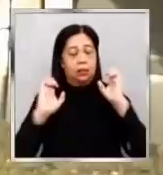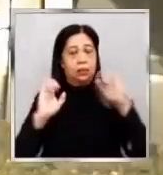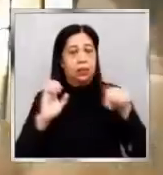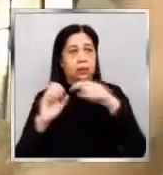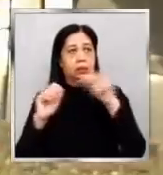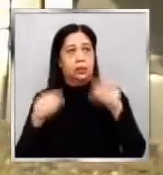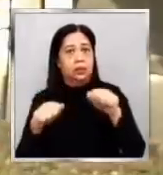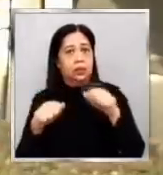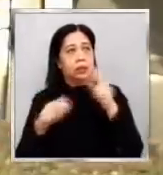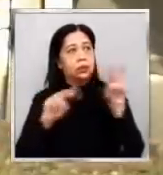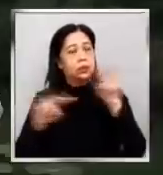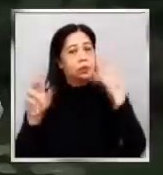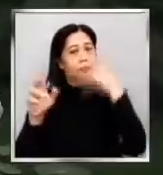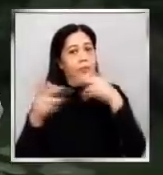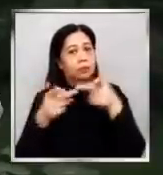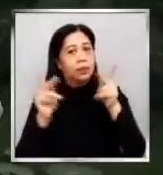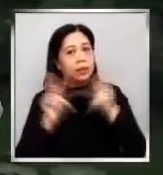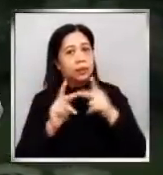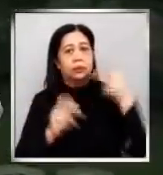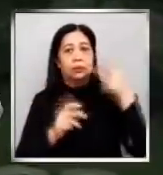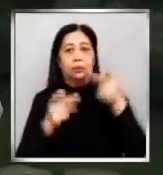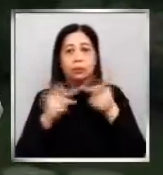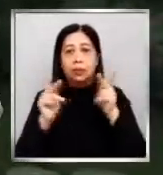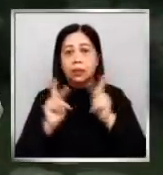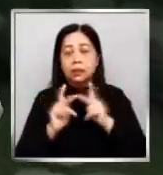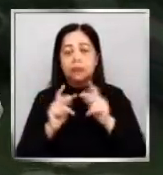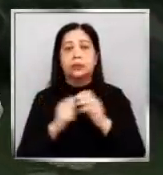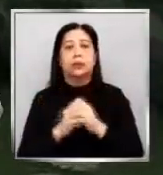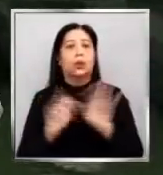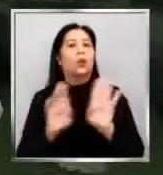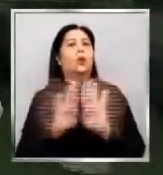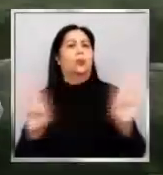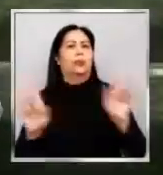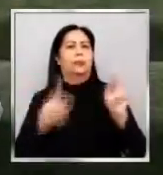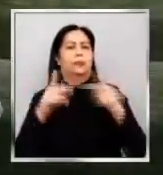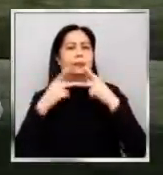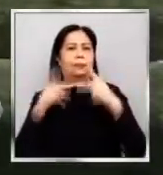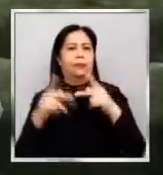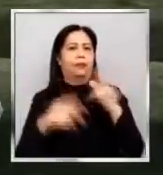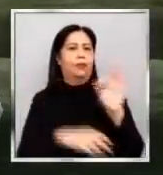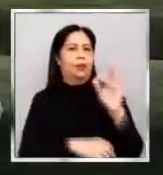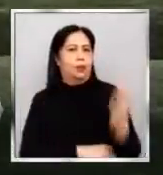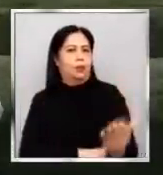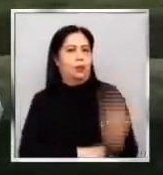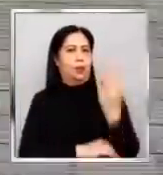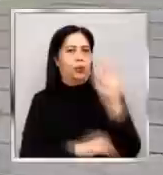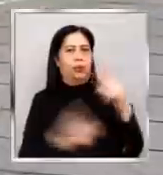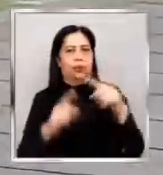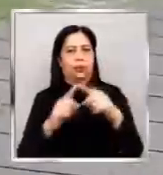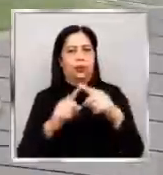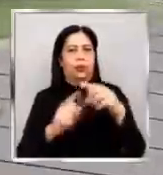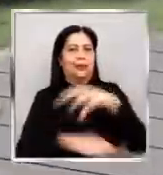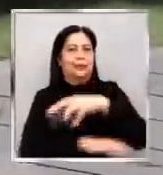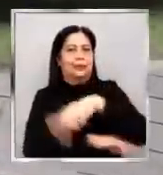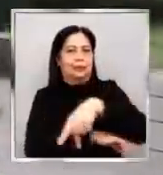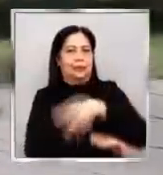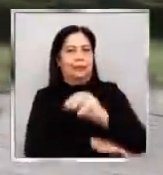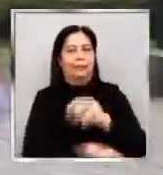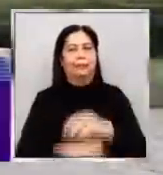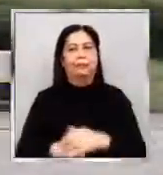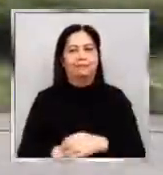beautiful place, the historical place. Bukas ito sa publiko mula alas 9 ng umaga hanggang alas 6 ng gabi. Katrina